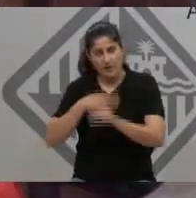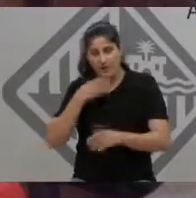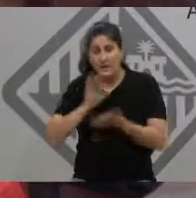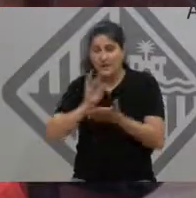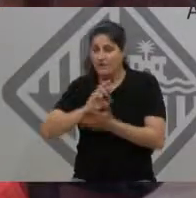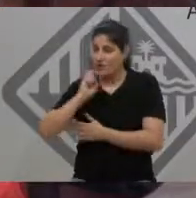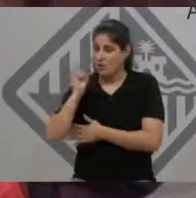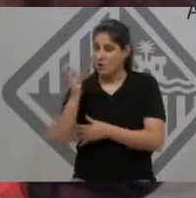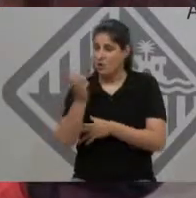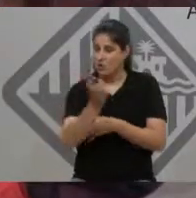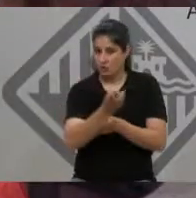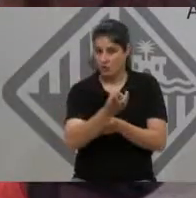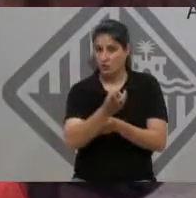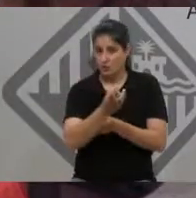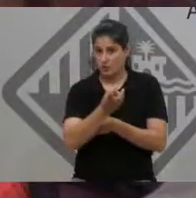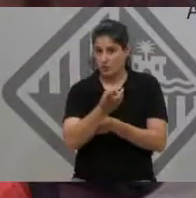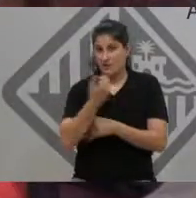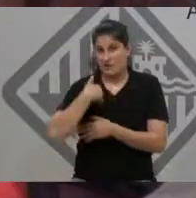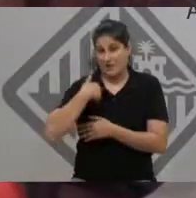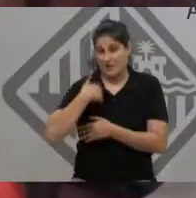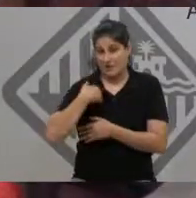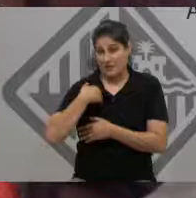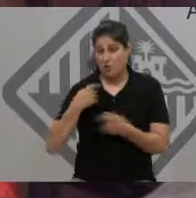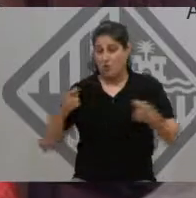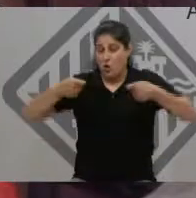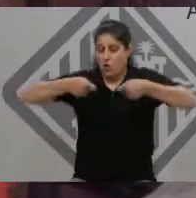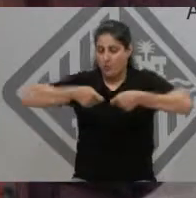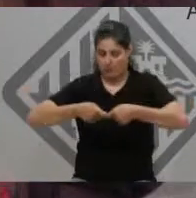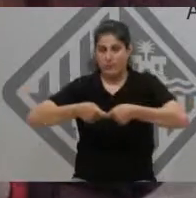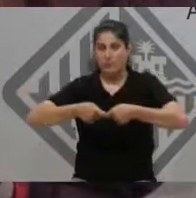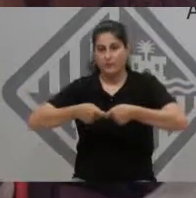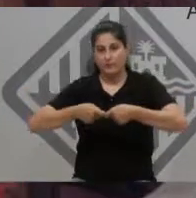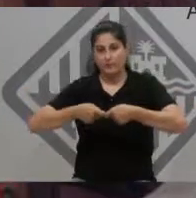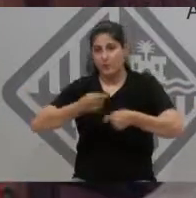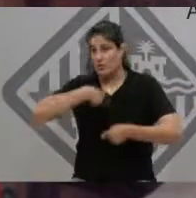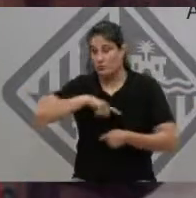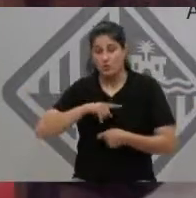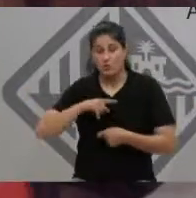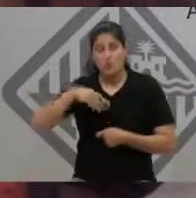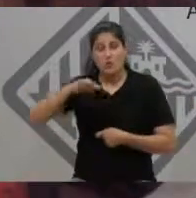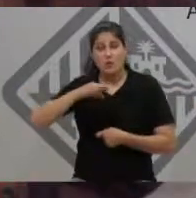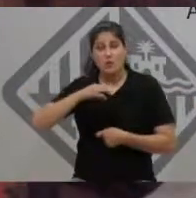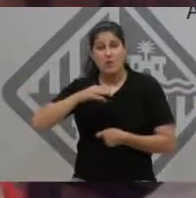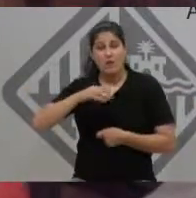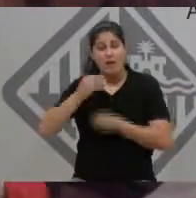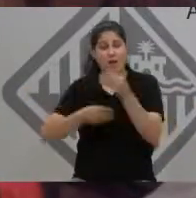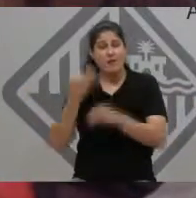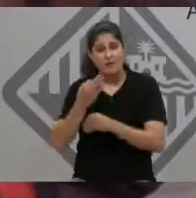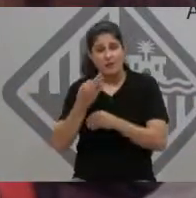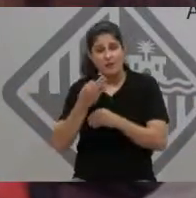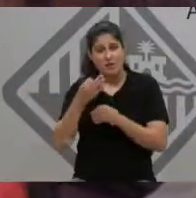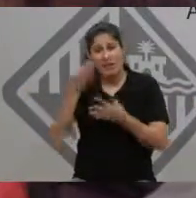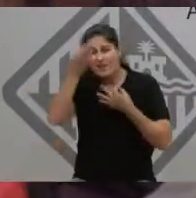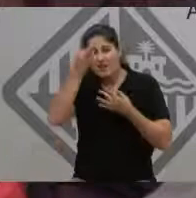serveis sí estan subjectes a participació econòmica. I el que hem fet és aplicar el mateix criteri a tots